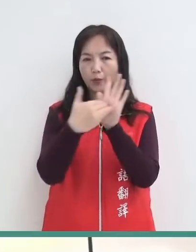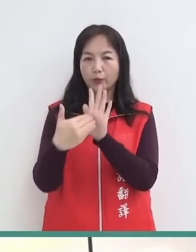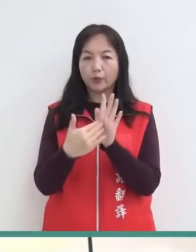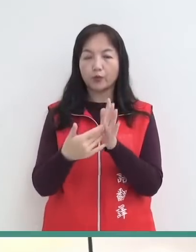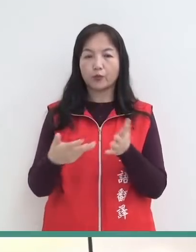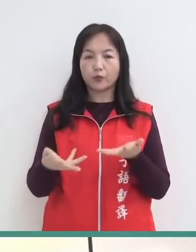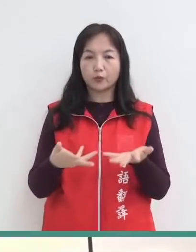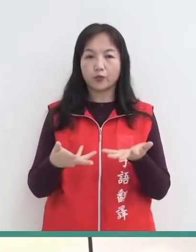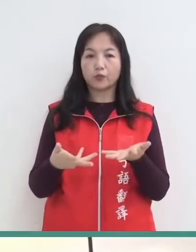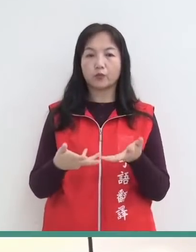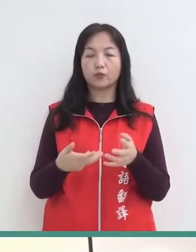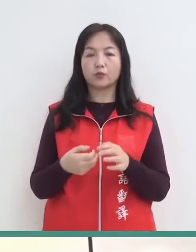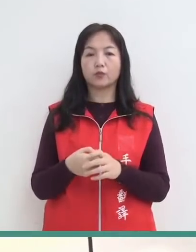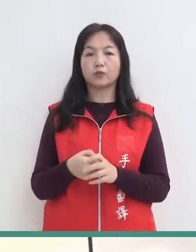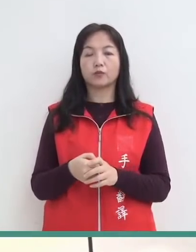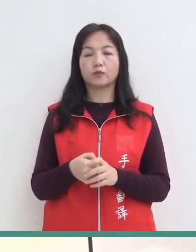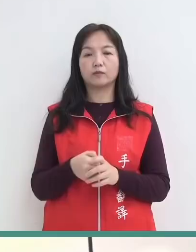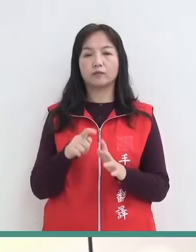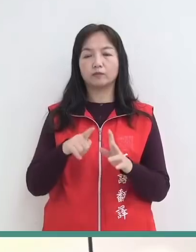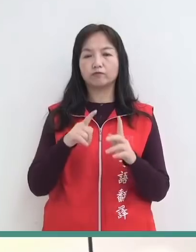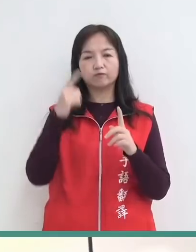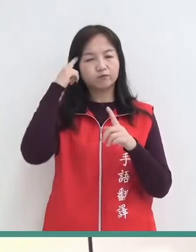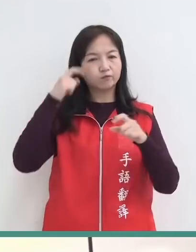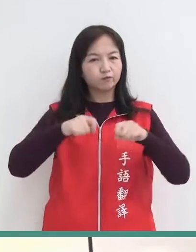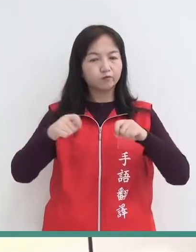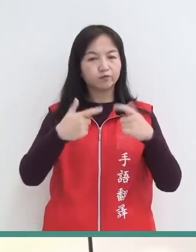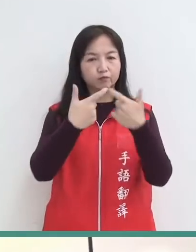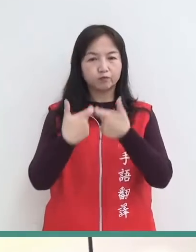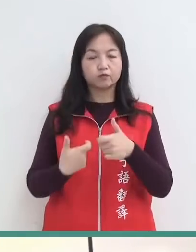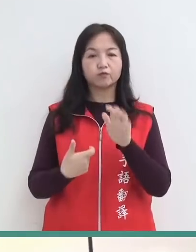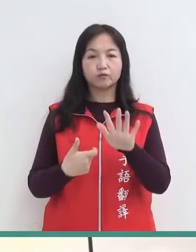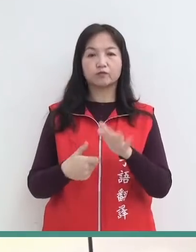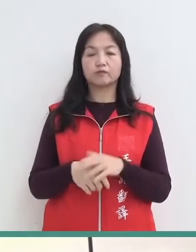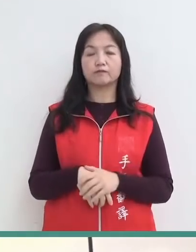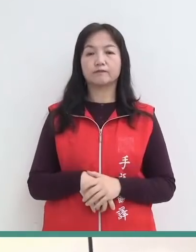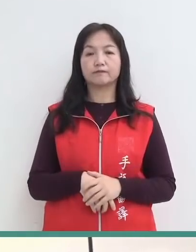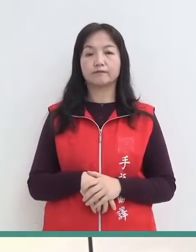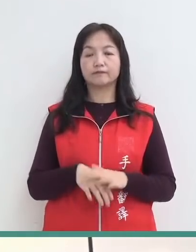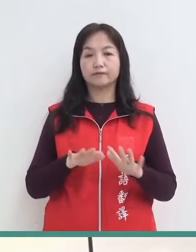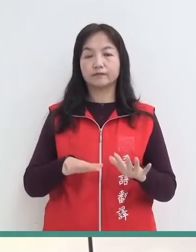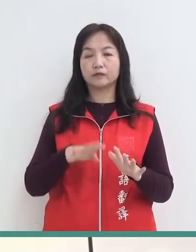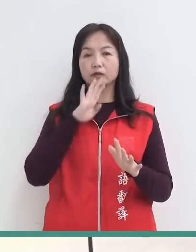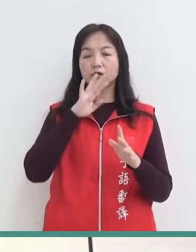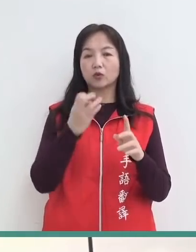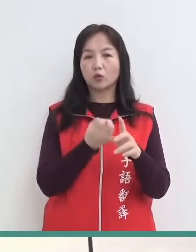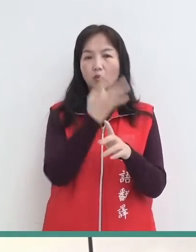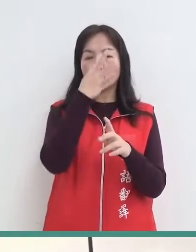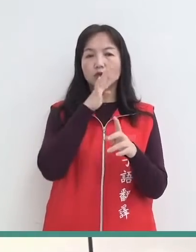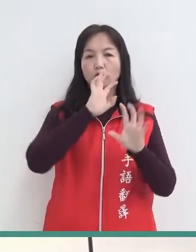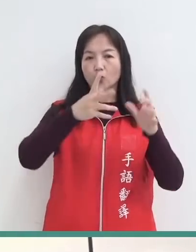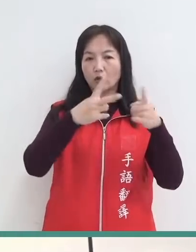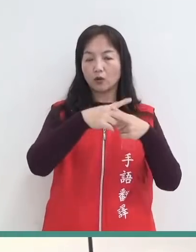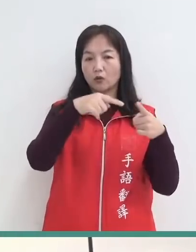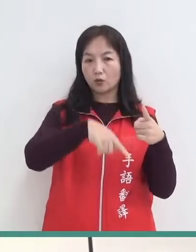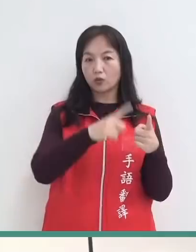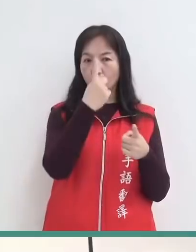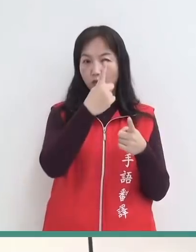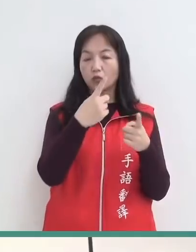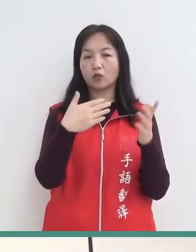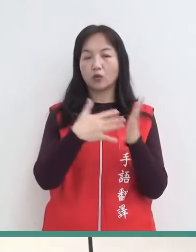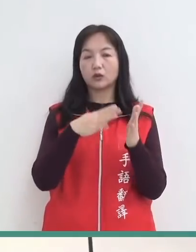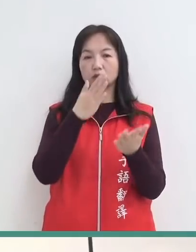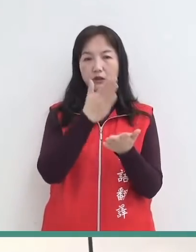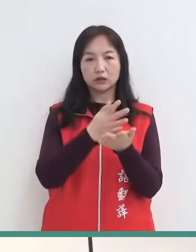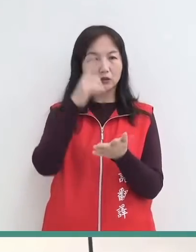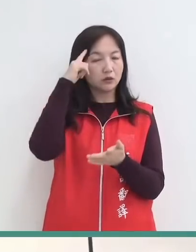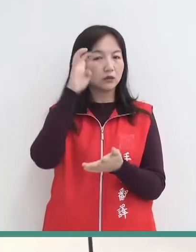些这个对策。我们有除了华勋国小那停